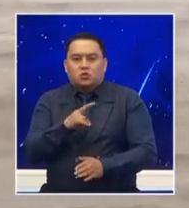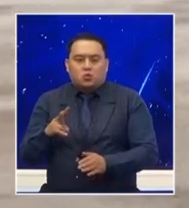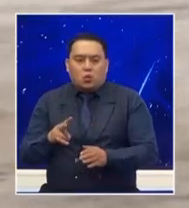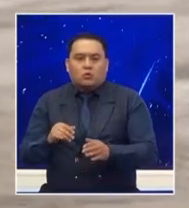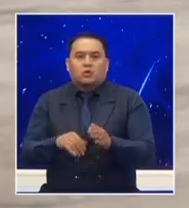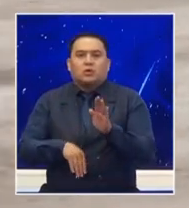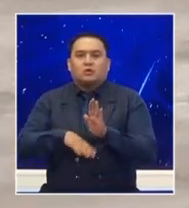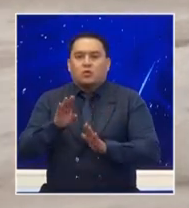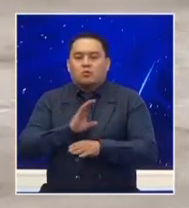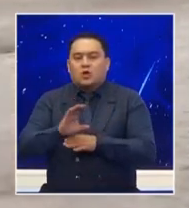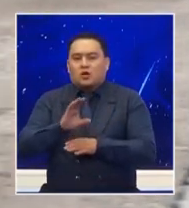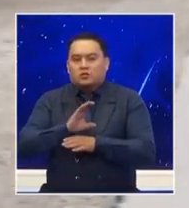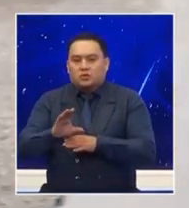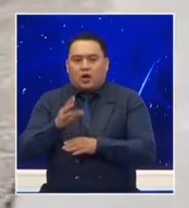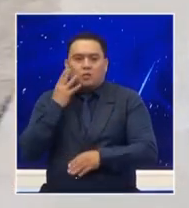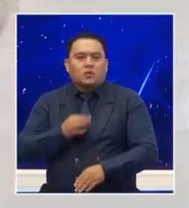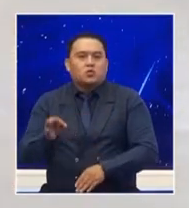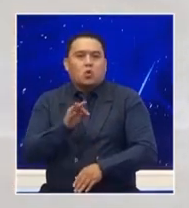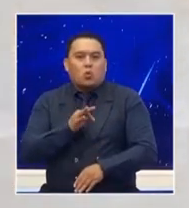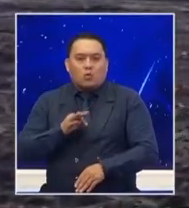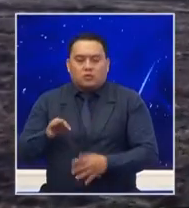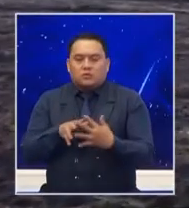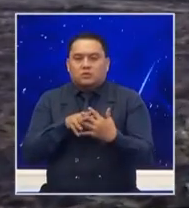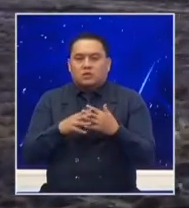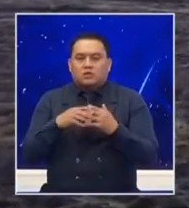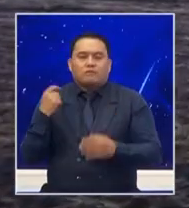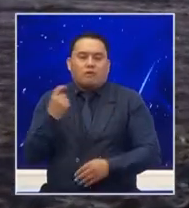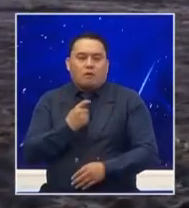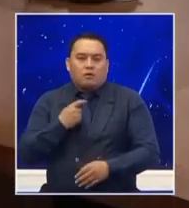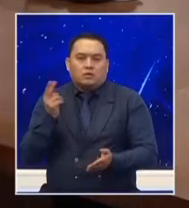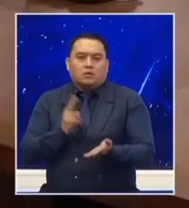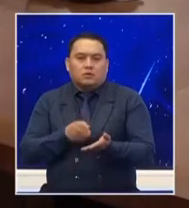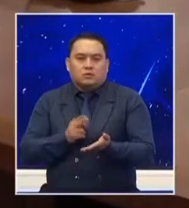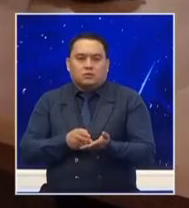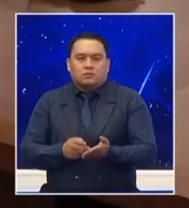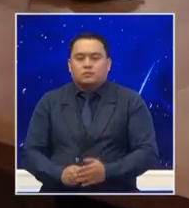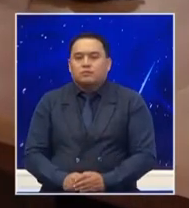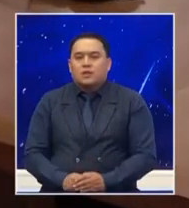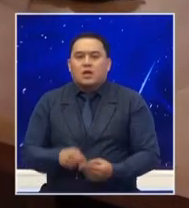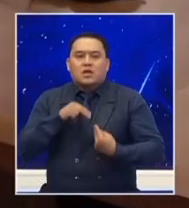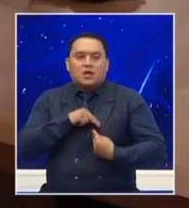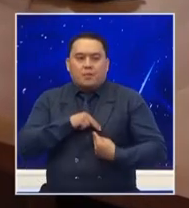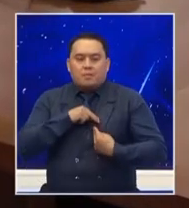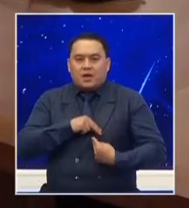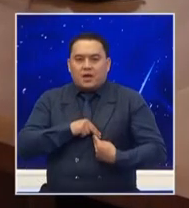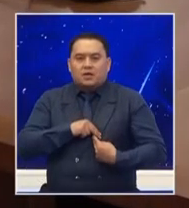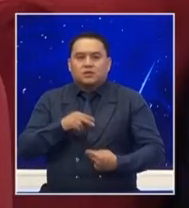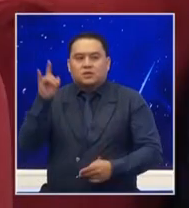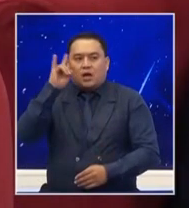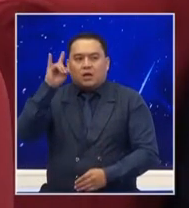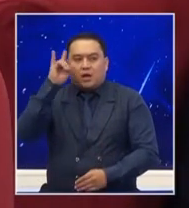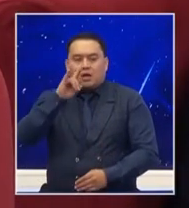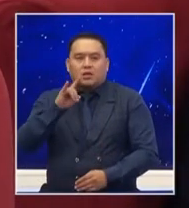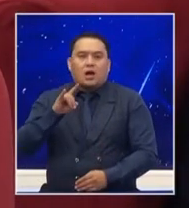өнімдерін шығарады. Мұның бәрі Алматы облысының аграрлық аймақ екенін дәлелдейді. Салада еңбегі сіңген Сарқан,